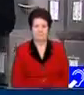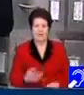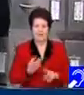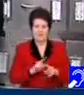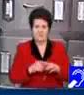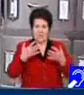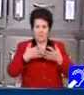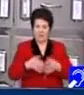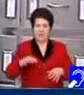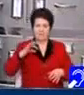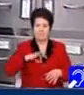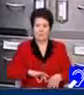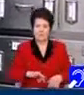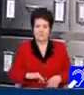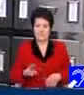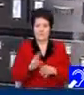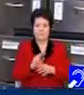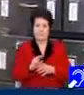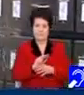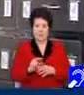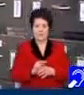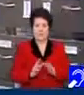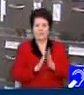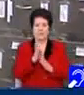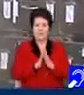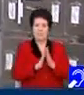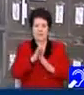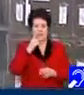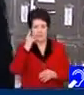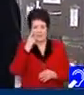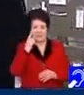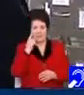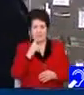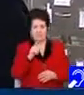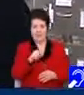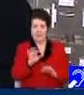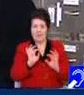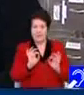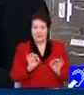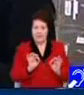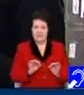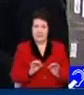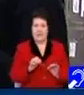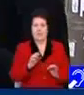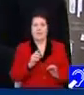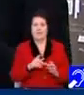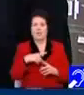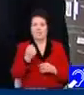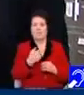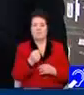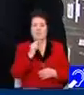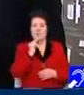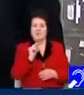Acest aparat este folosit pentru prepararea decoctului din plante medicinale chinezești. Mai exact, aici sunt introduse frunzele de ceai,